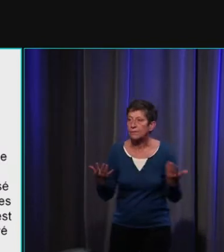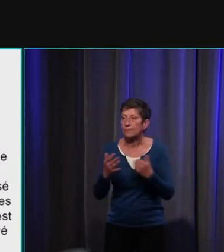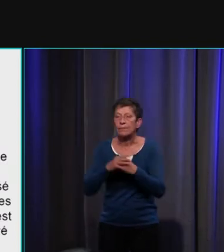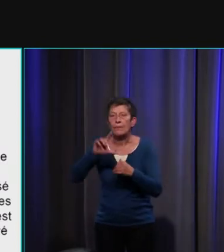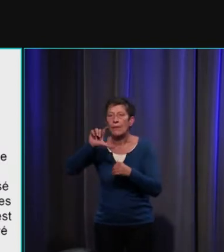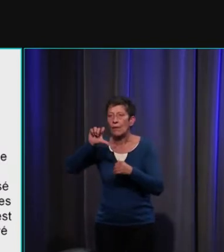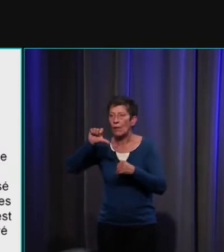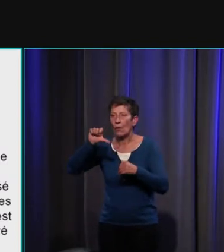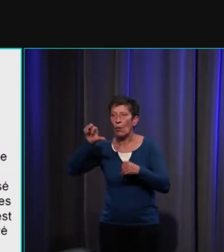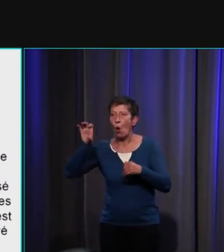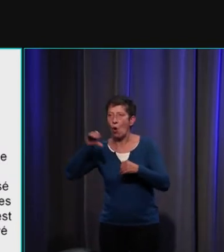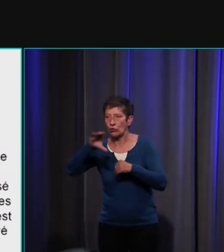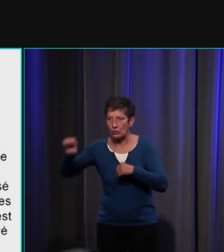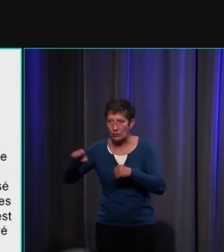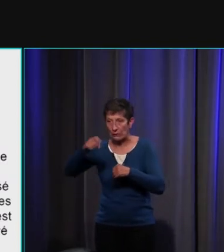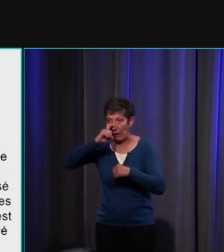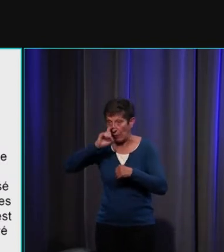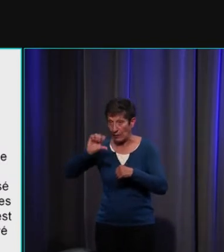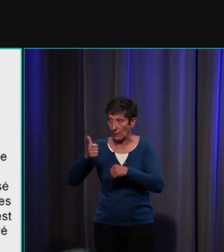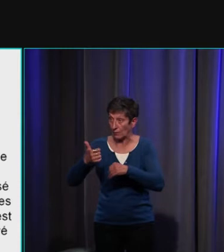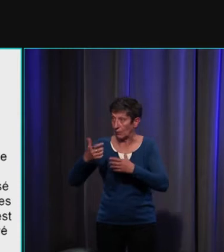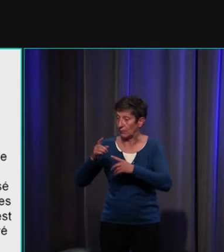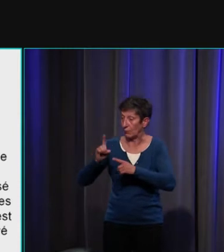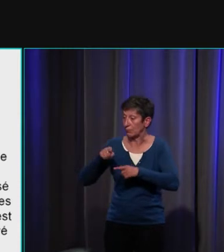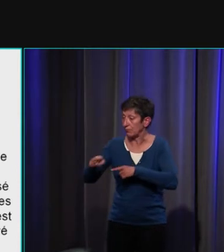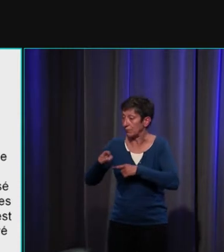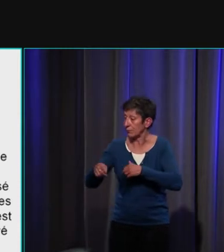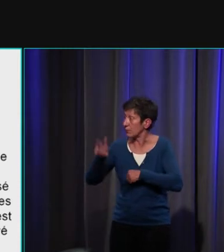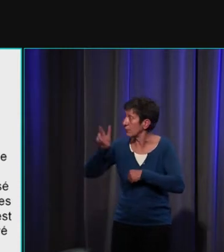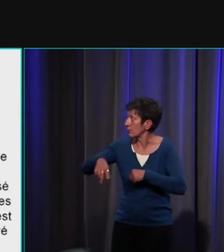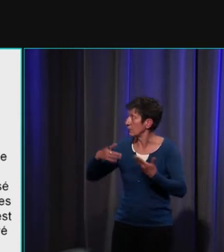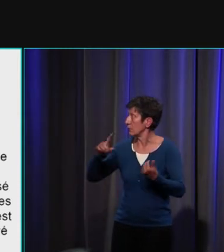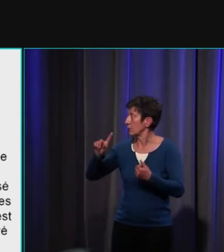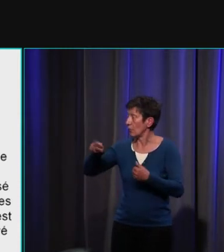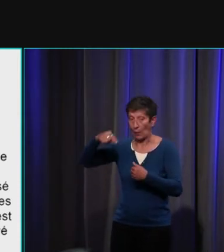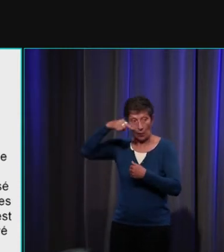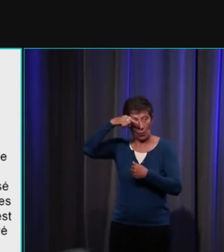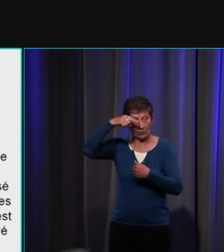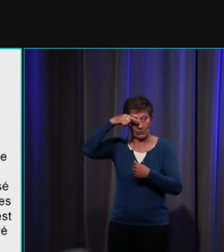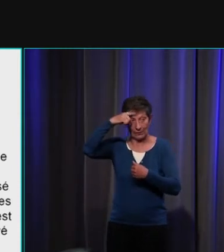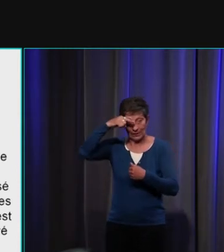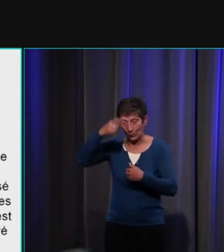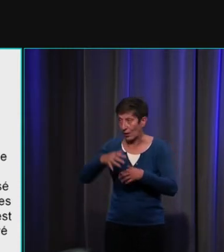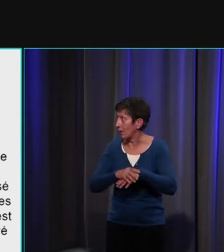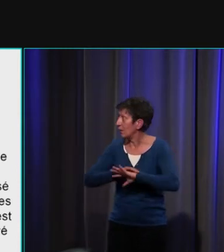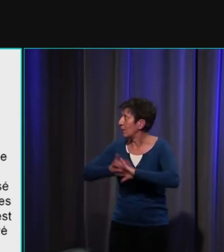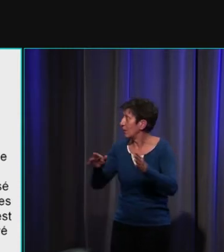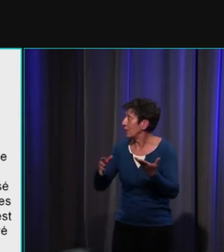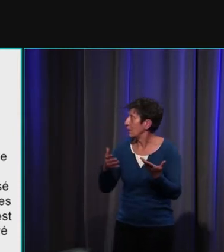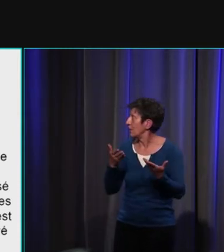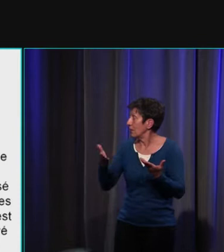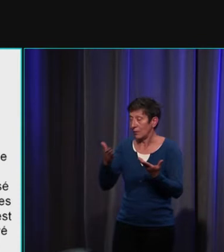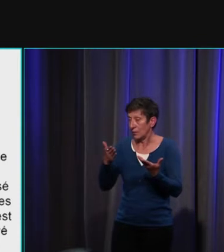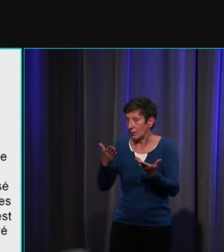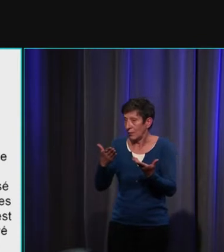a eu la mauvaise idée de faire la guerre au lieu d'être un vrai intellectuel et de faire la thèse qu'on lui demandait de faire oxford sur l' influence des châteaux